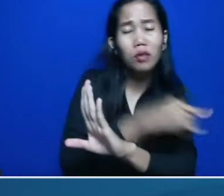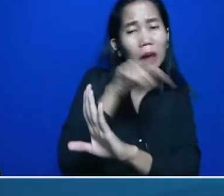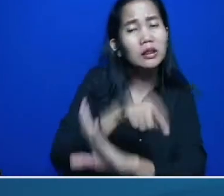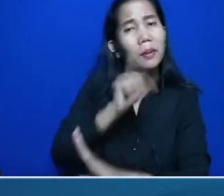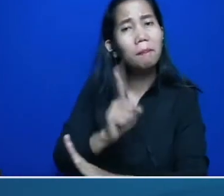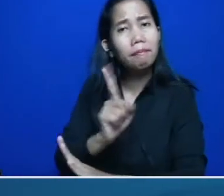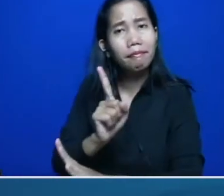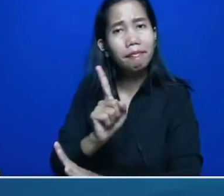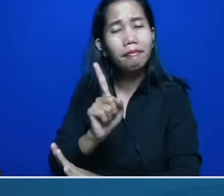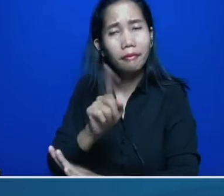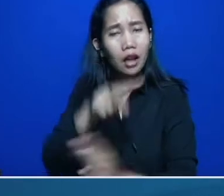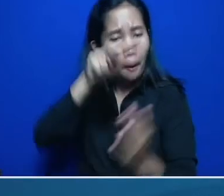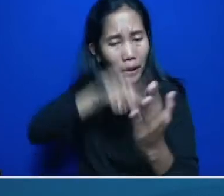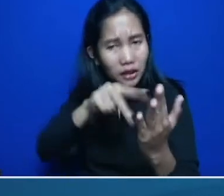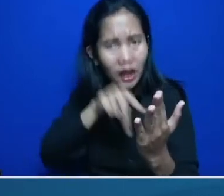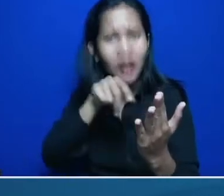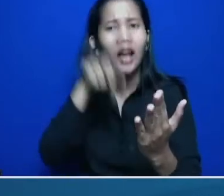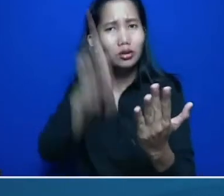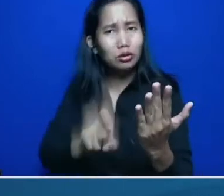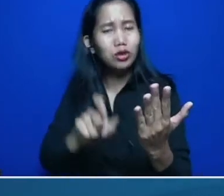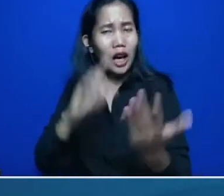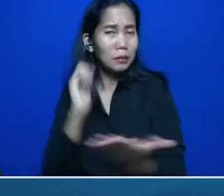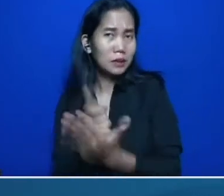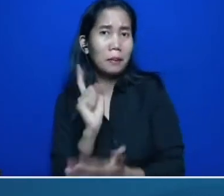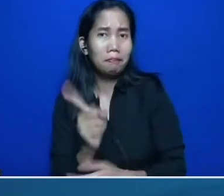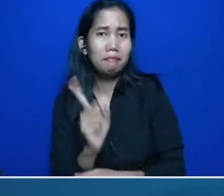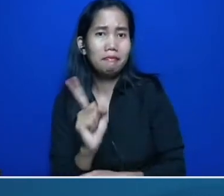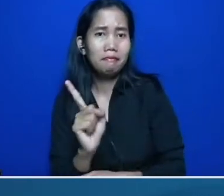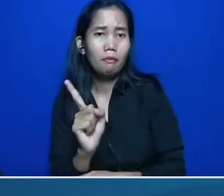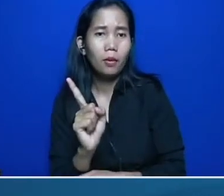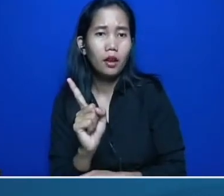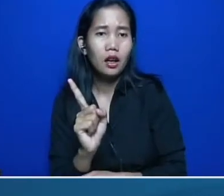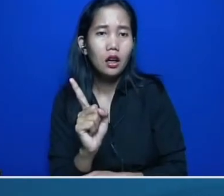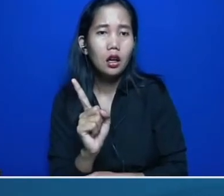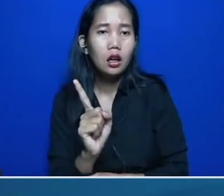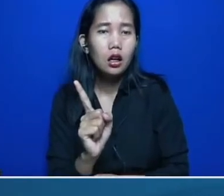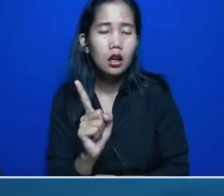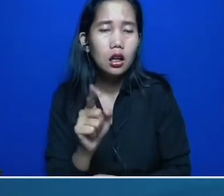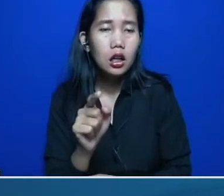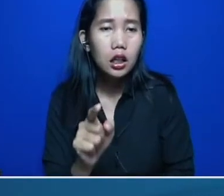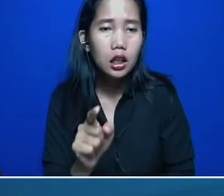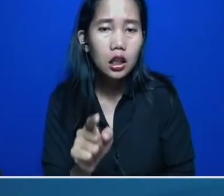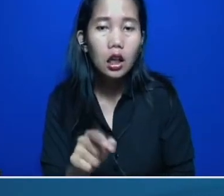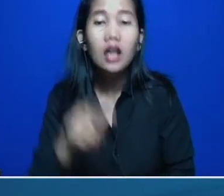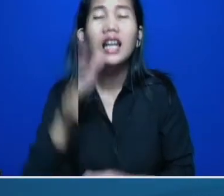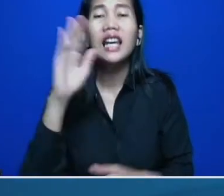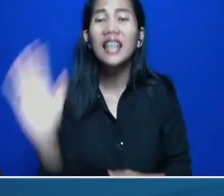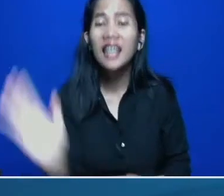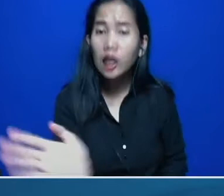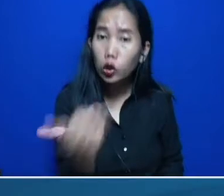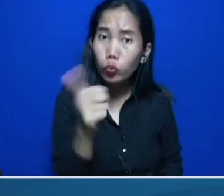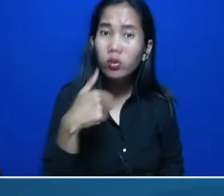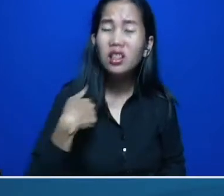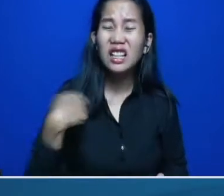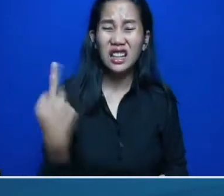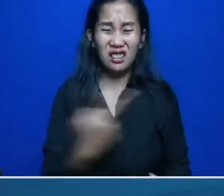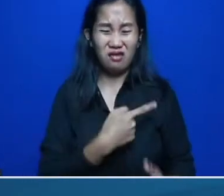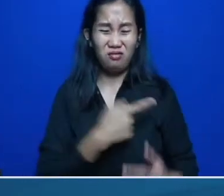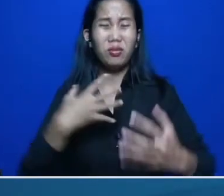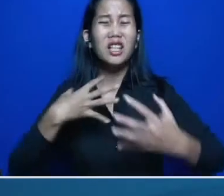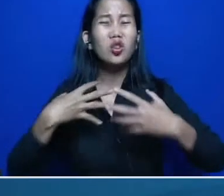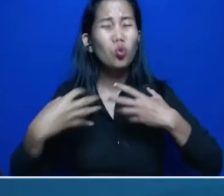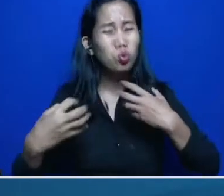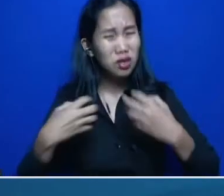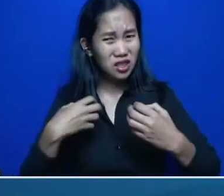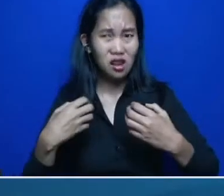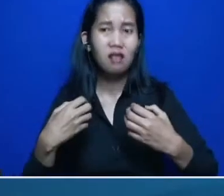sudah dibayar dengan lunas sudah ditebus dari hidup yang berdosa kita adalah milik